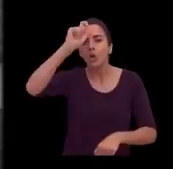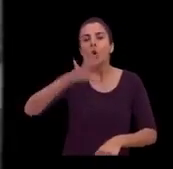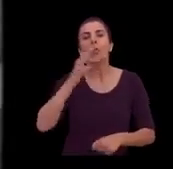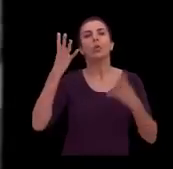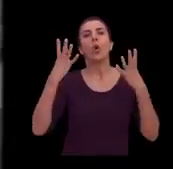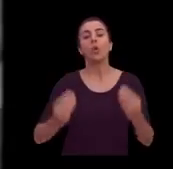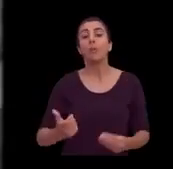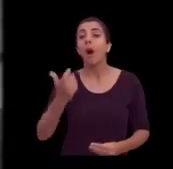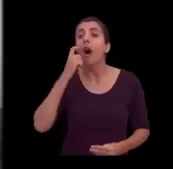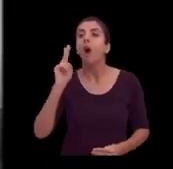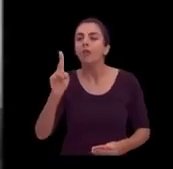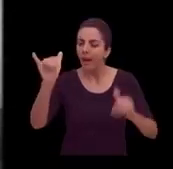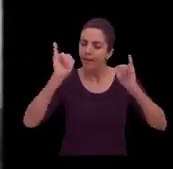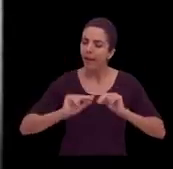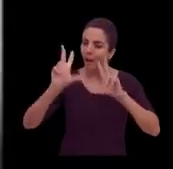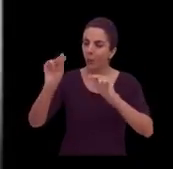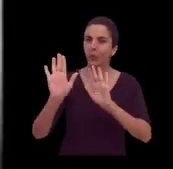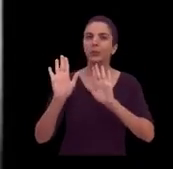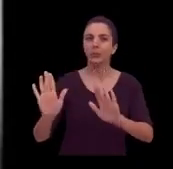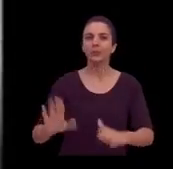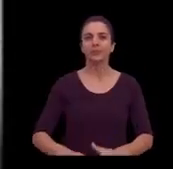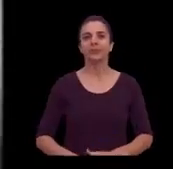Türk'ün diyene. Ata, nur içinde yat.